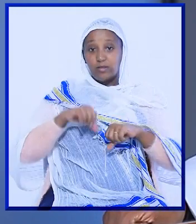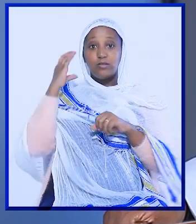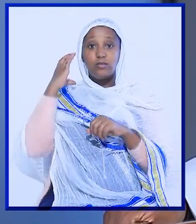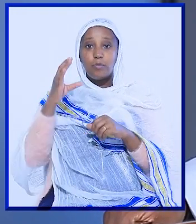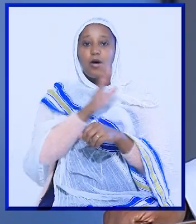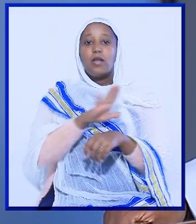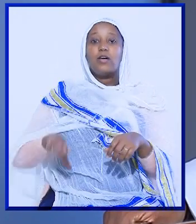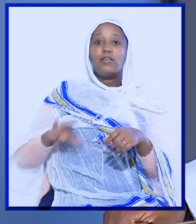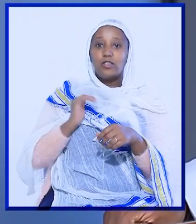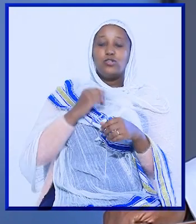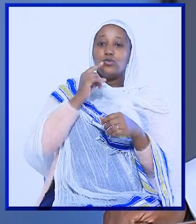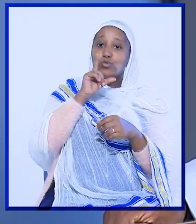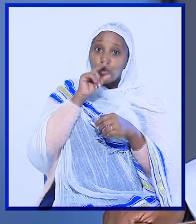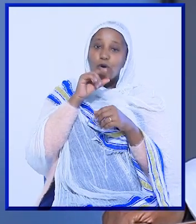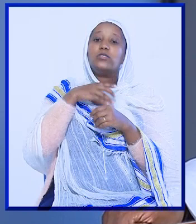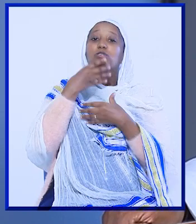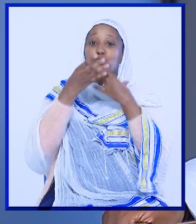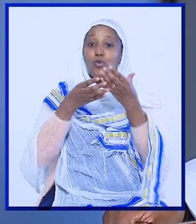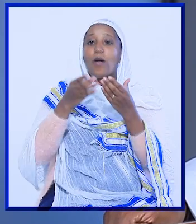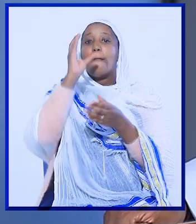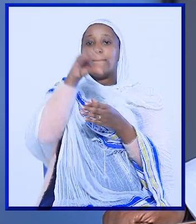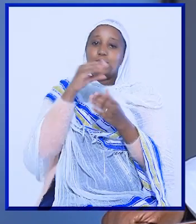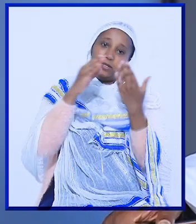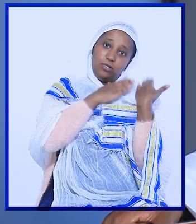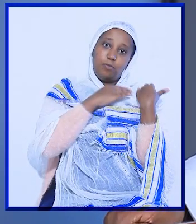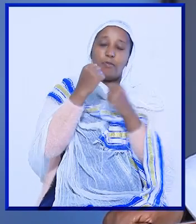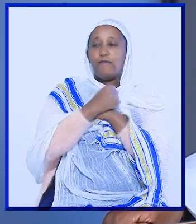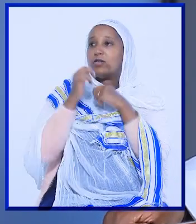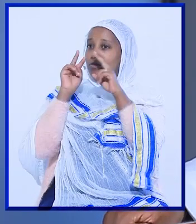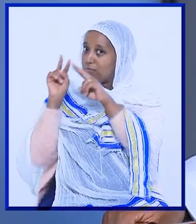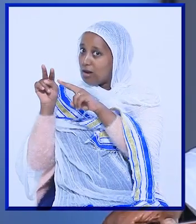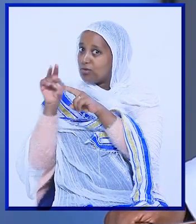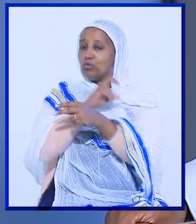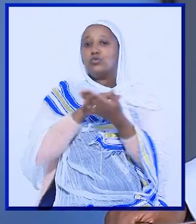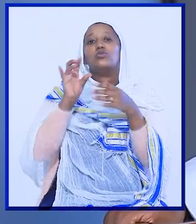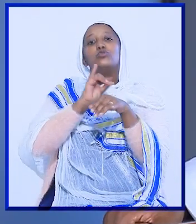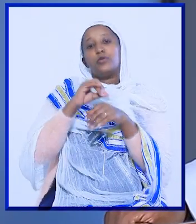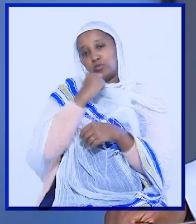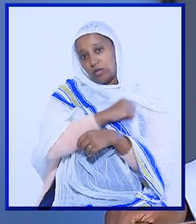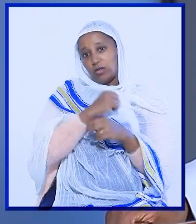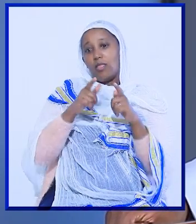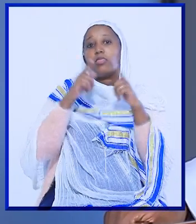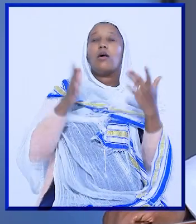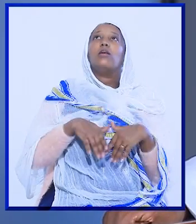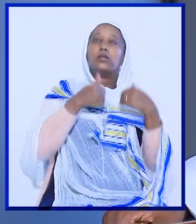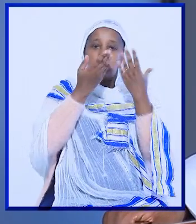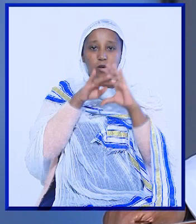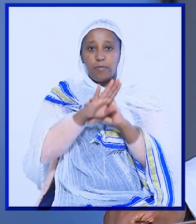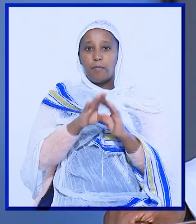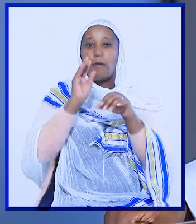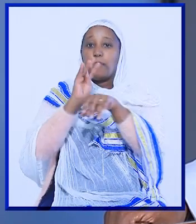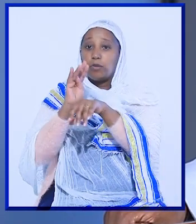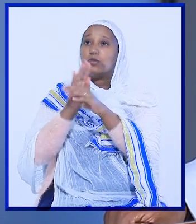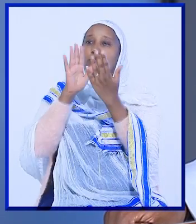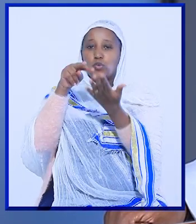ያን ጊዜ ይህን ክህደት ሲያሰማ ጌታችን ዶሮዋ ስትጮ መስቀል እንደተሸከመ በፍቅር ፊት ዞር ብሎ ሲመለከተው ቅዱስ ጴጥሮስ አዘነ።